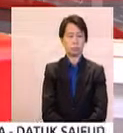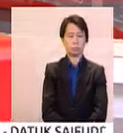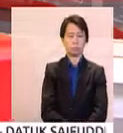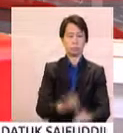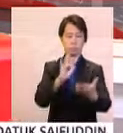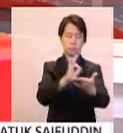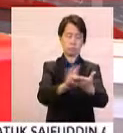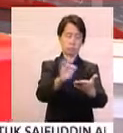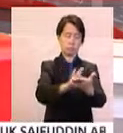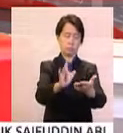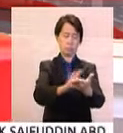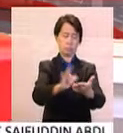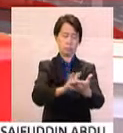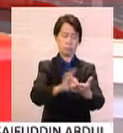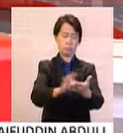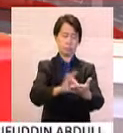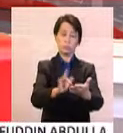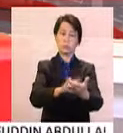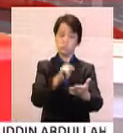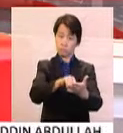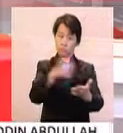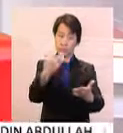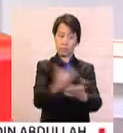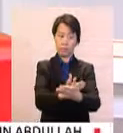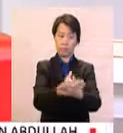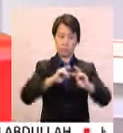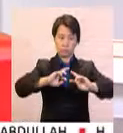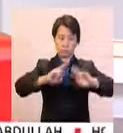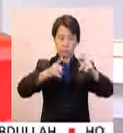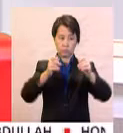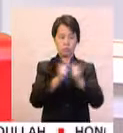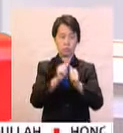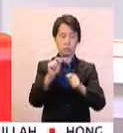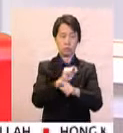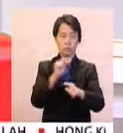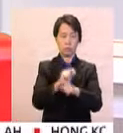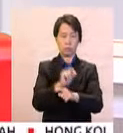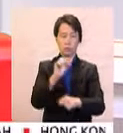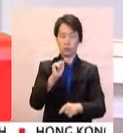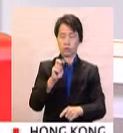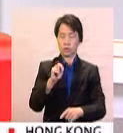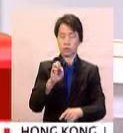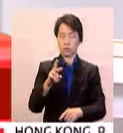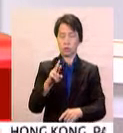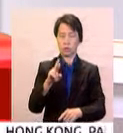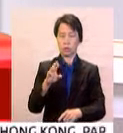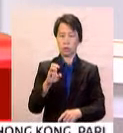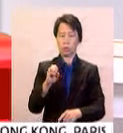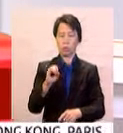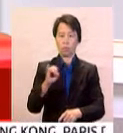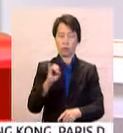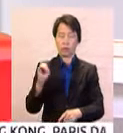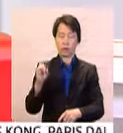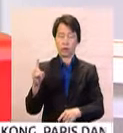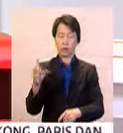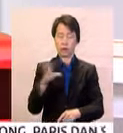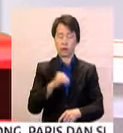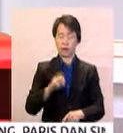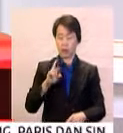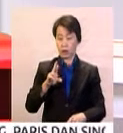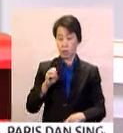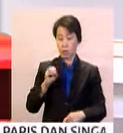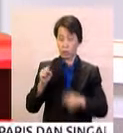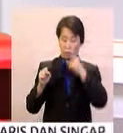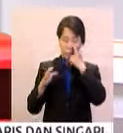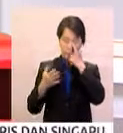Aplikasi mudah alih Price Catcher yang baru dibangunkan menggunakan platform Android dan iOS memaparkan maklumat harga lebih